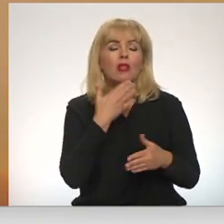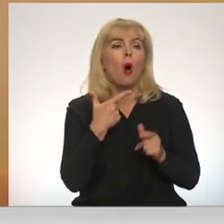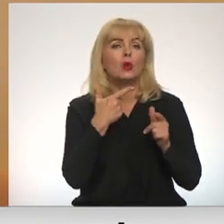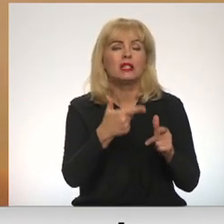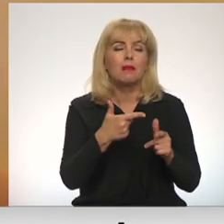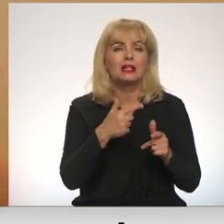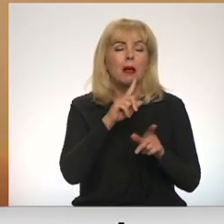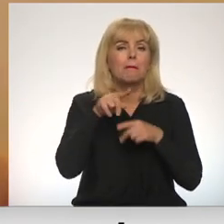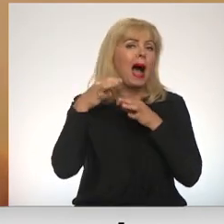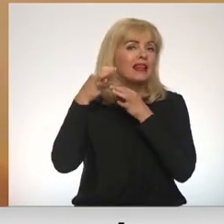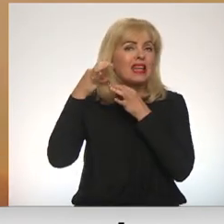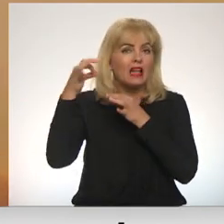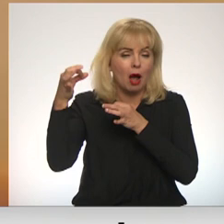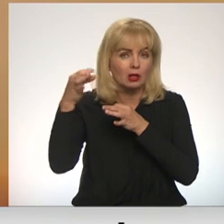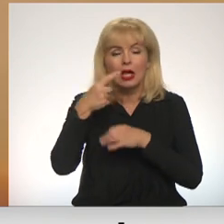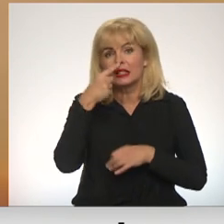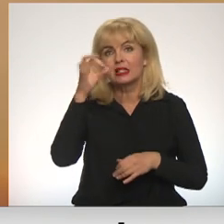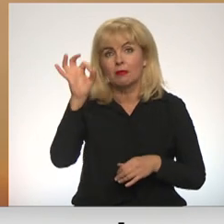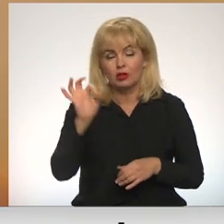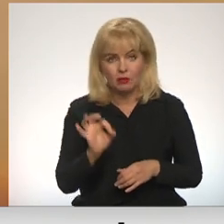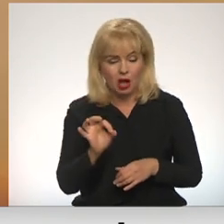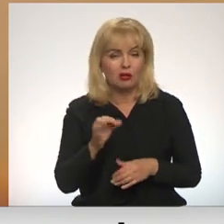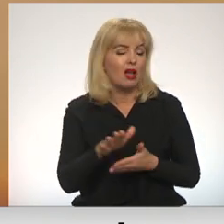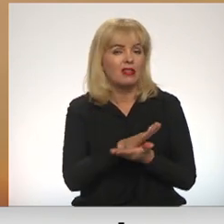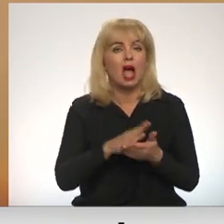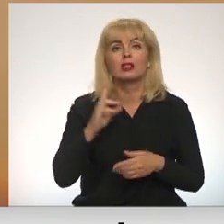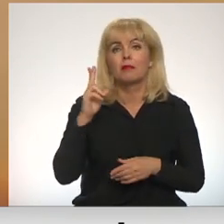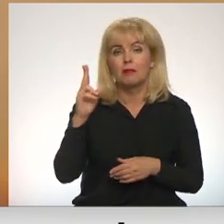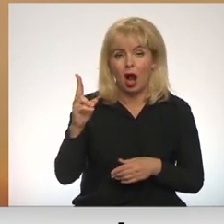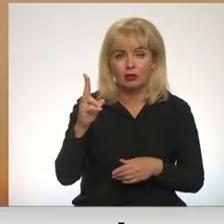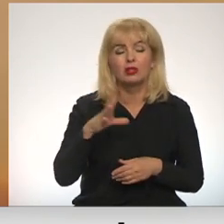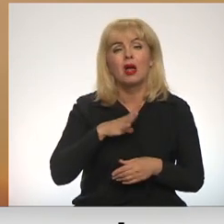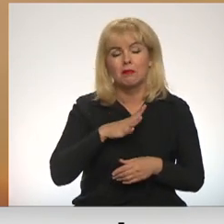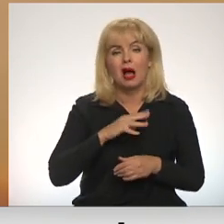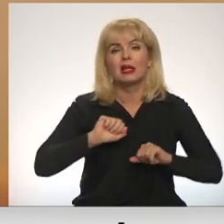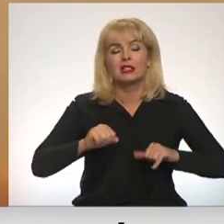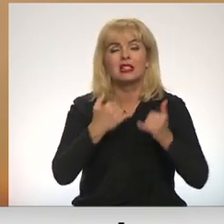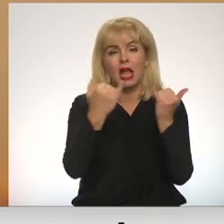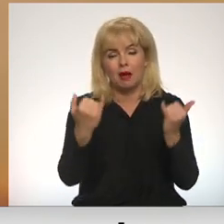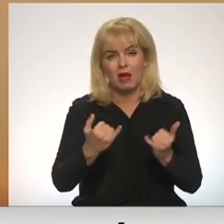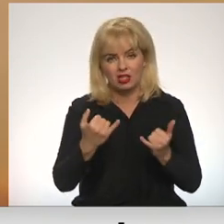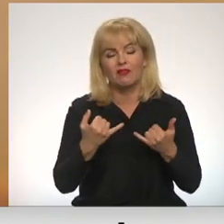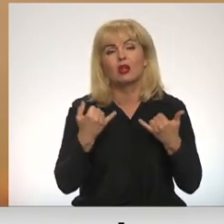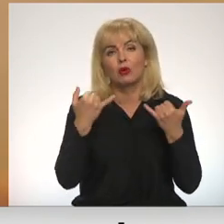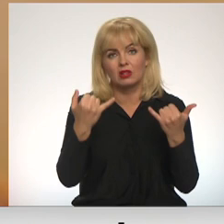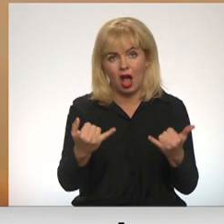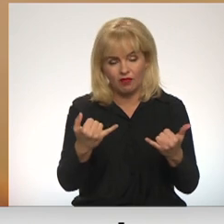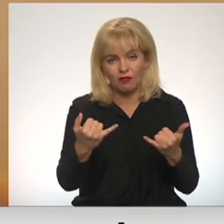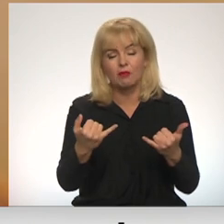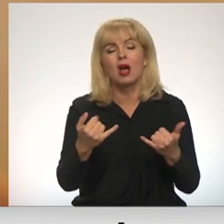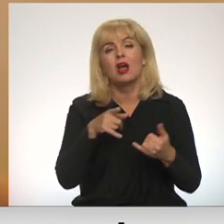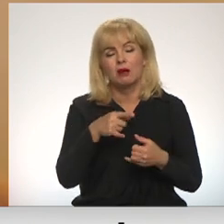tā nav. Mēs 100%, protams, neesam pārliecināti, ka tā ir bijusi tā Ziemassvētku dāvana, kas ir izmesta, bet pēc visas priežot tā ir